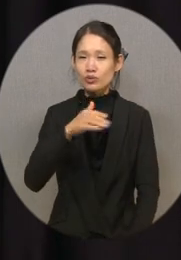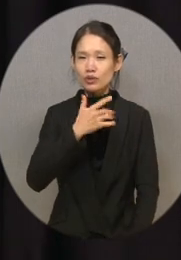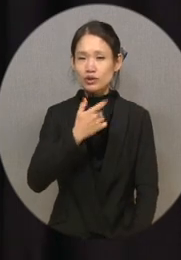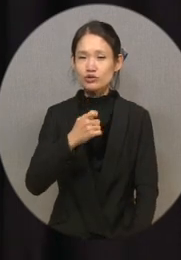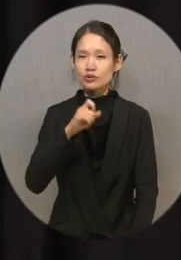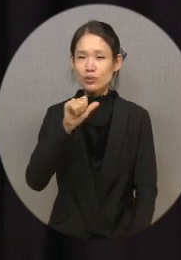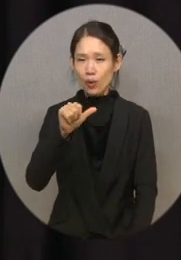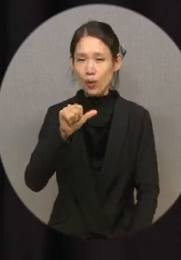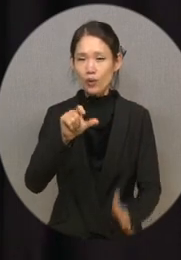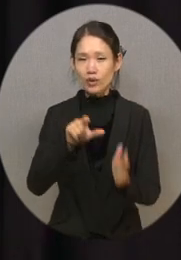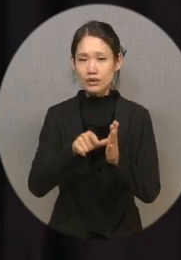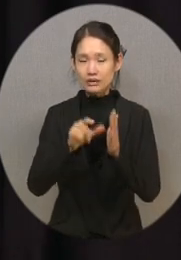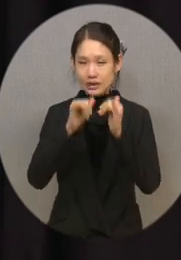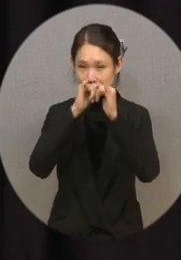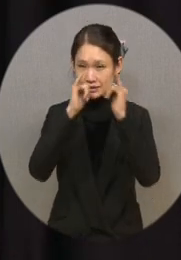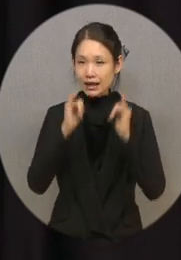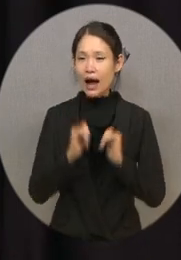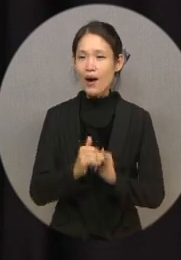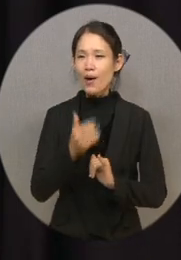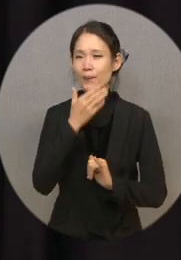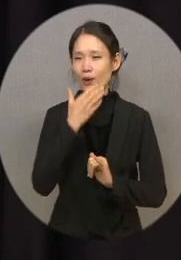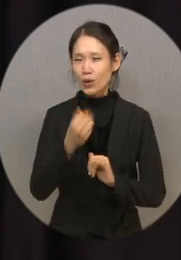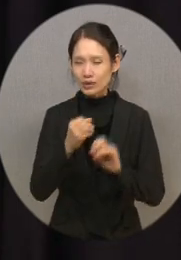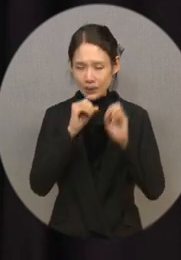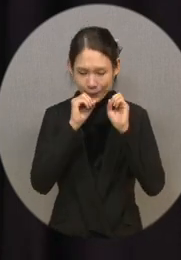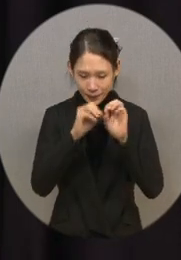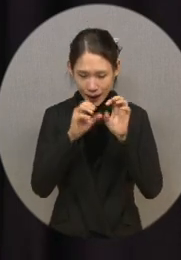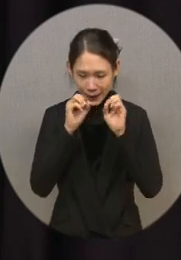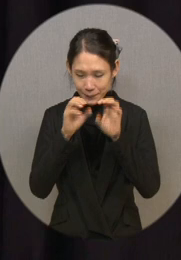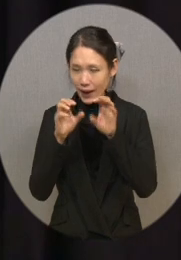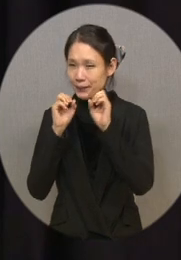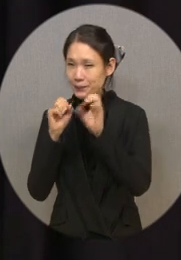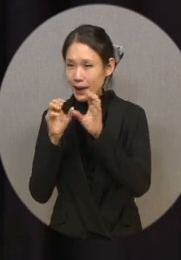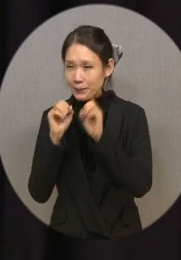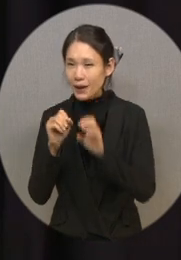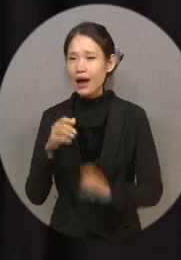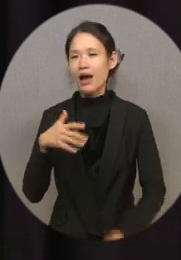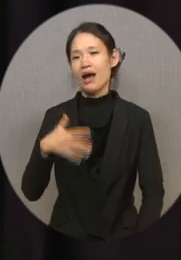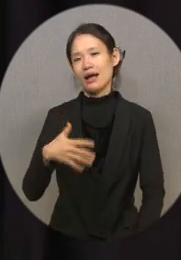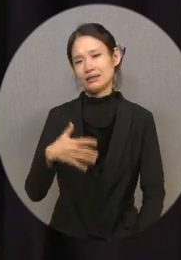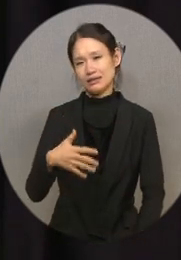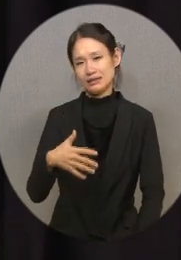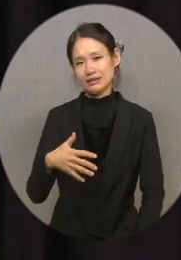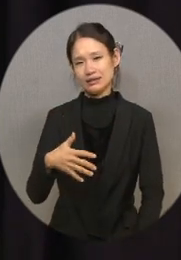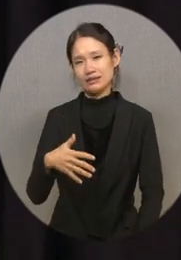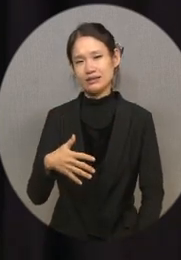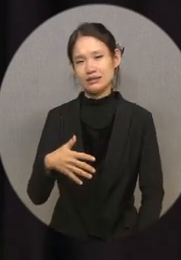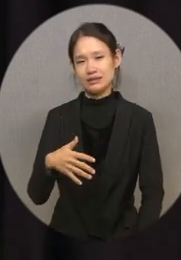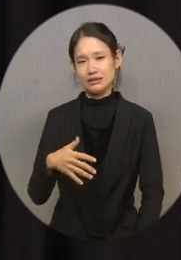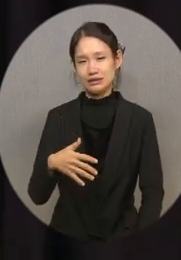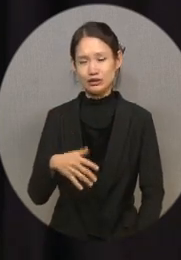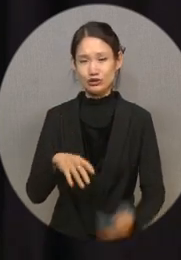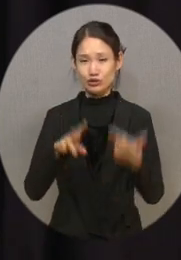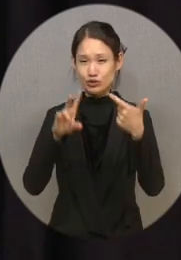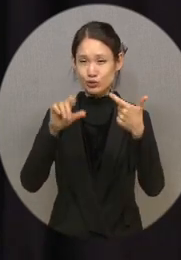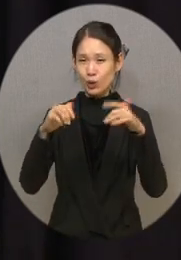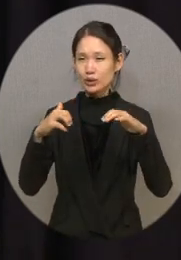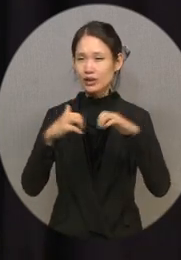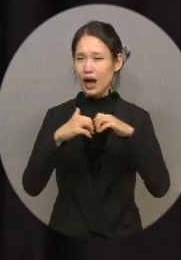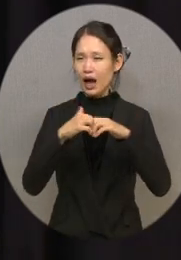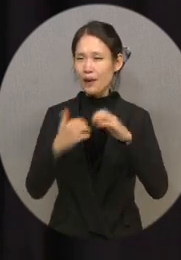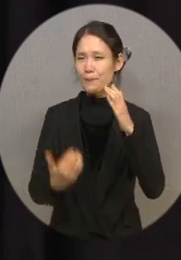그때만 해도 사회복지가 많이 알려지질 않았죠. 왜냐하면 6.25 사변 이후에 예, 예. 우리나라가 참